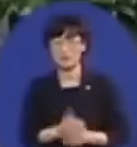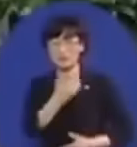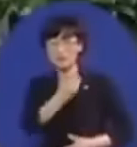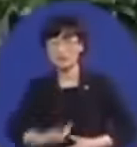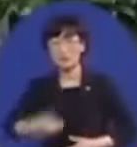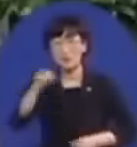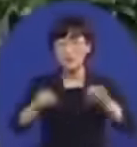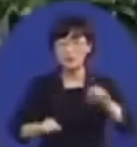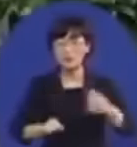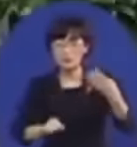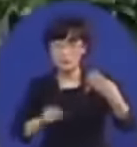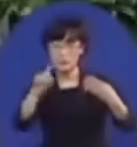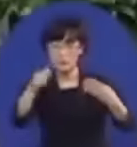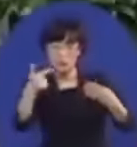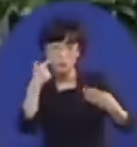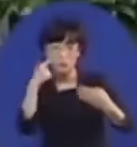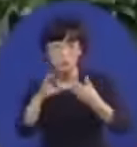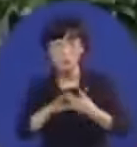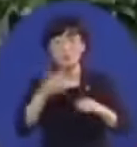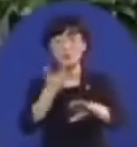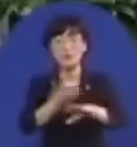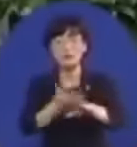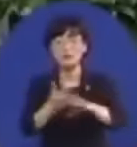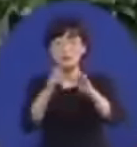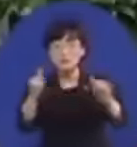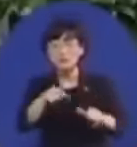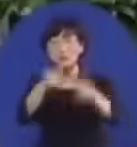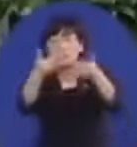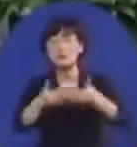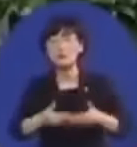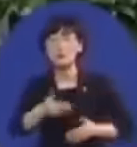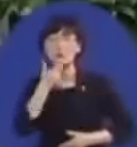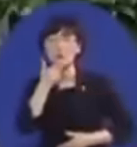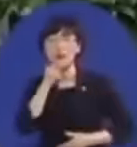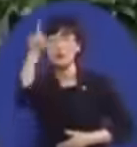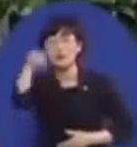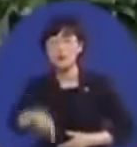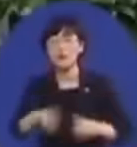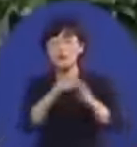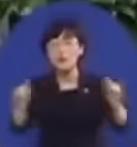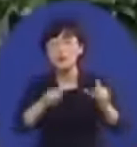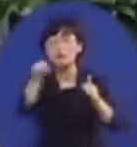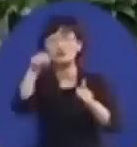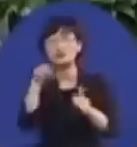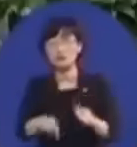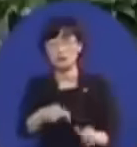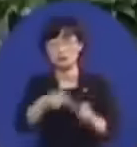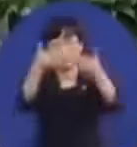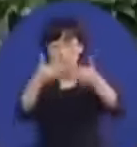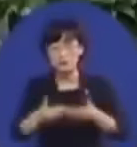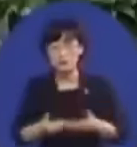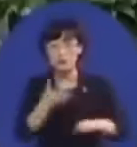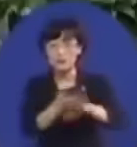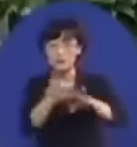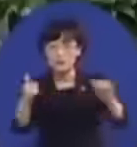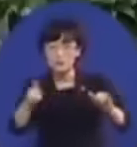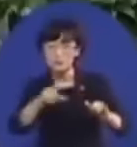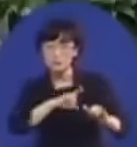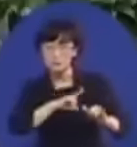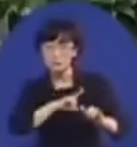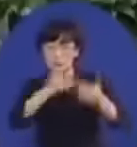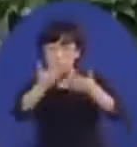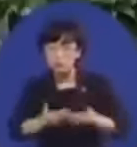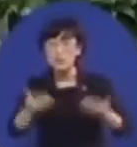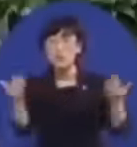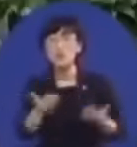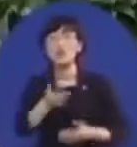사도행전 4장 12절에 다른 이로서는 구원을 받을 수 없나니 천하 사람 중에 구원받을 만한 다른 이름을 우리에게